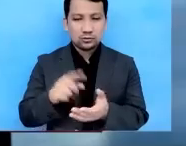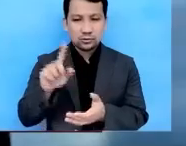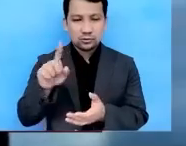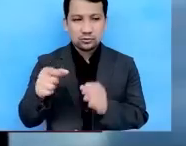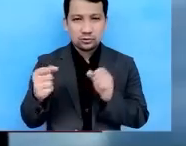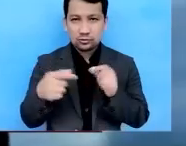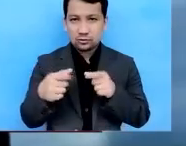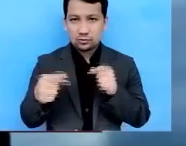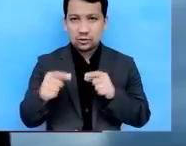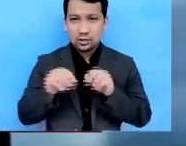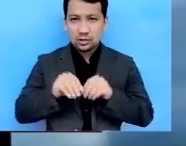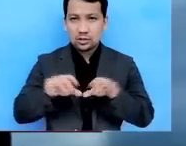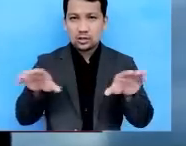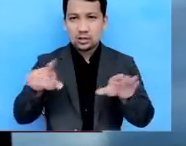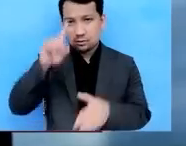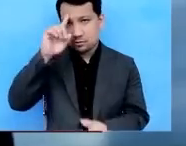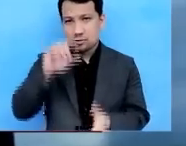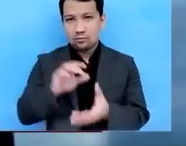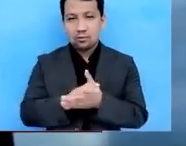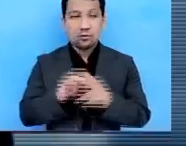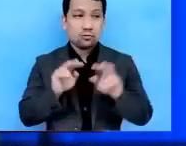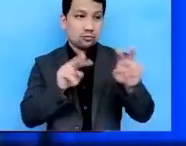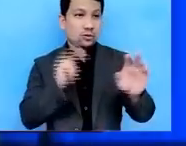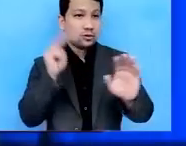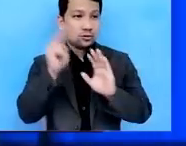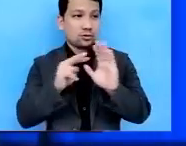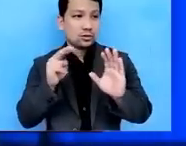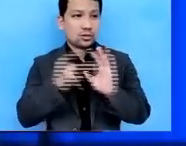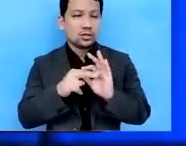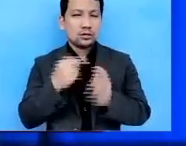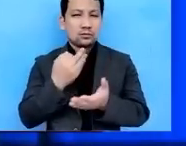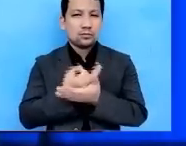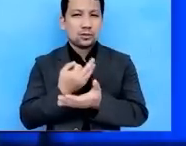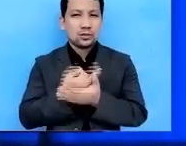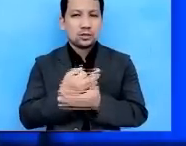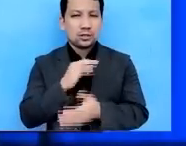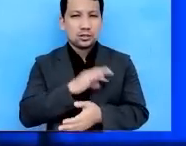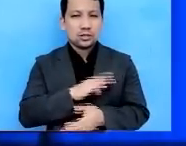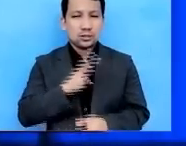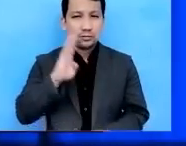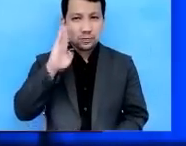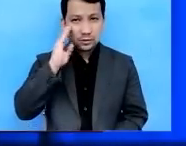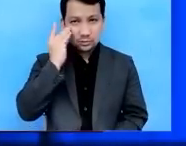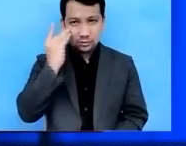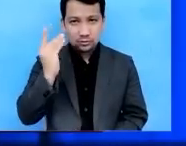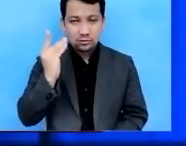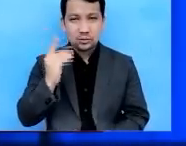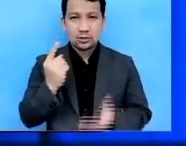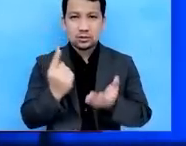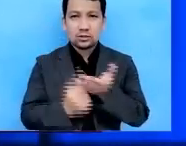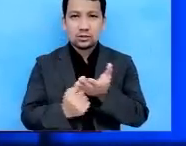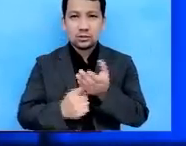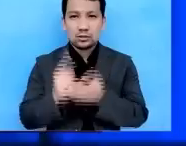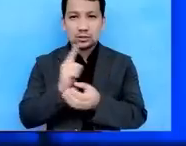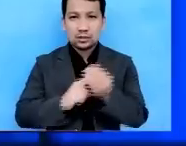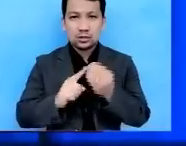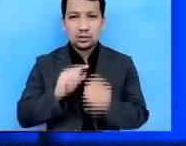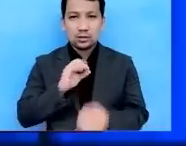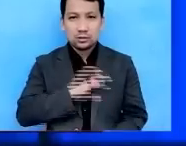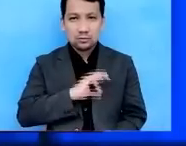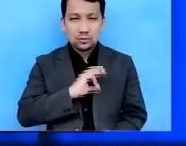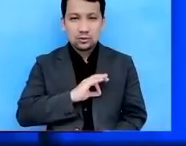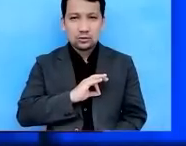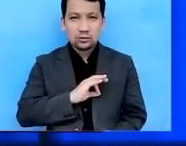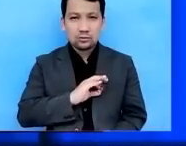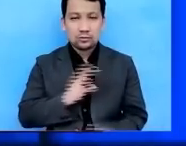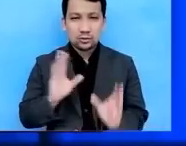Agad naniwala ang karamihan dahil makikita sa video si Finance Secretary Benjamin Diokno na tinatalakay ang tungkol sa pensyon sa sinagawang press briefing